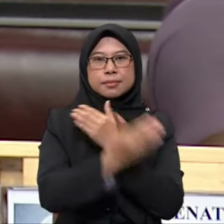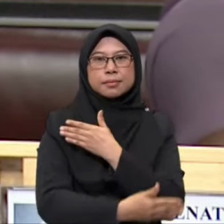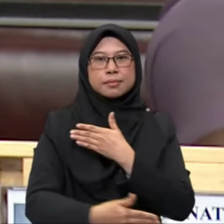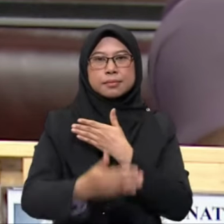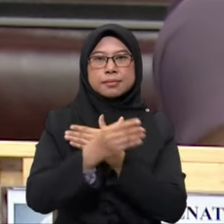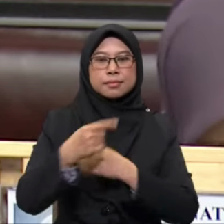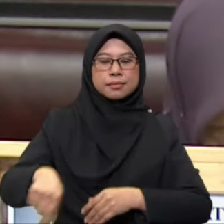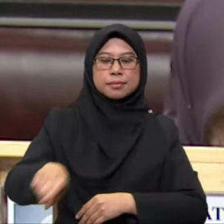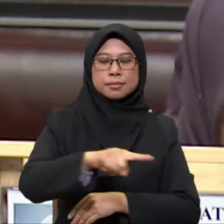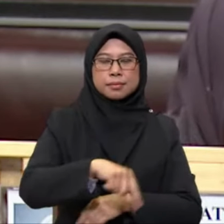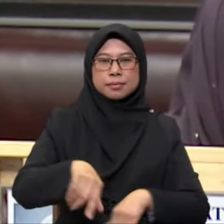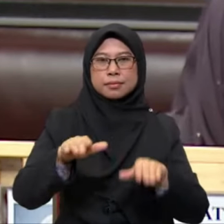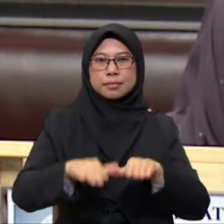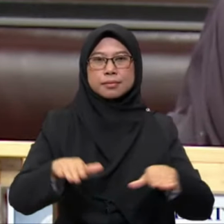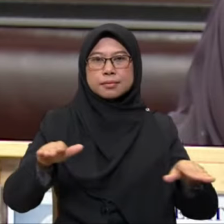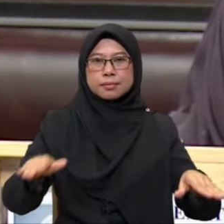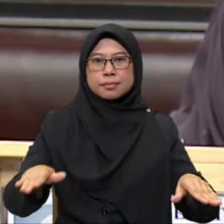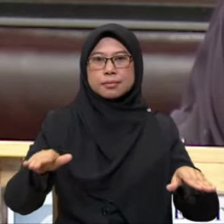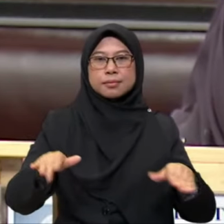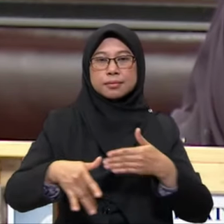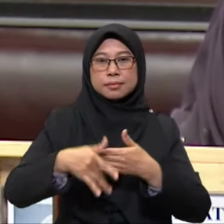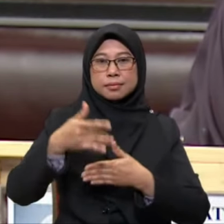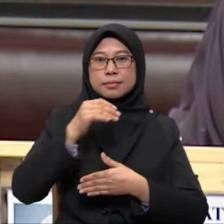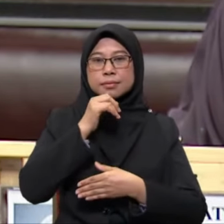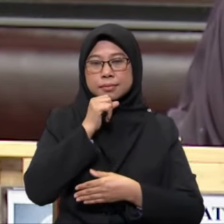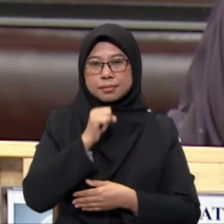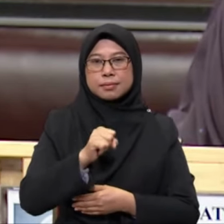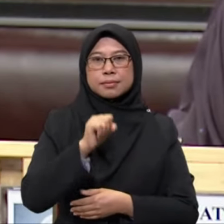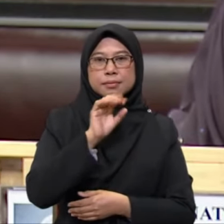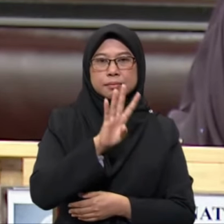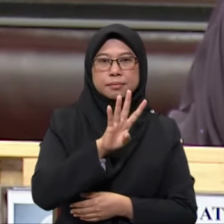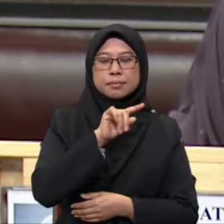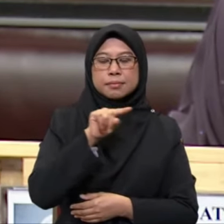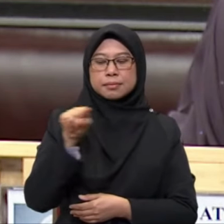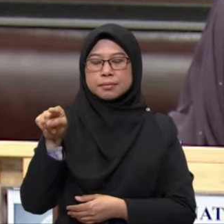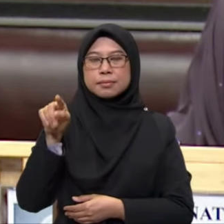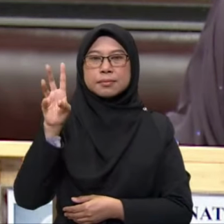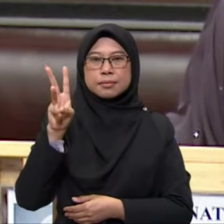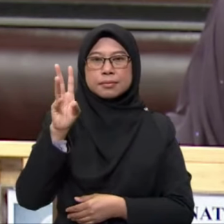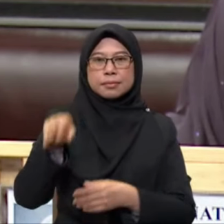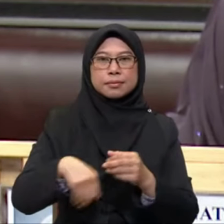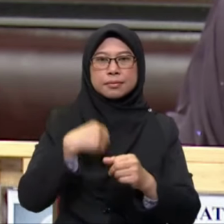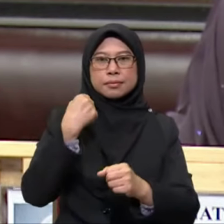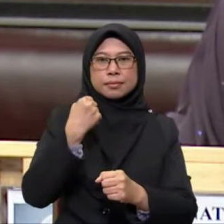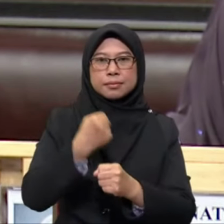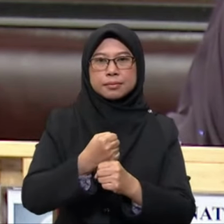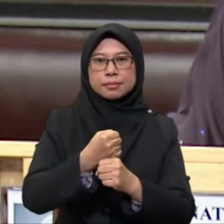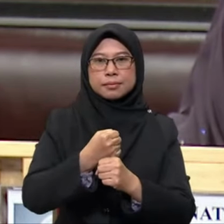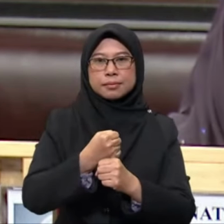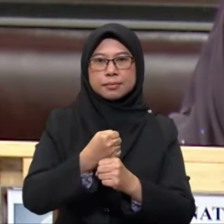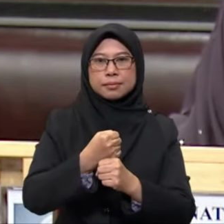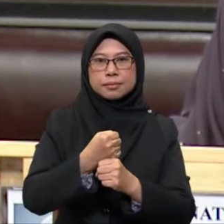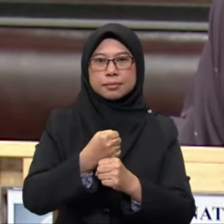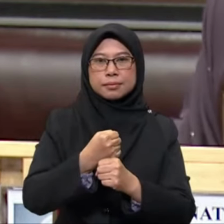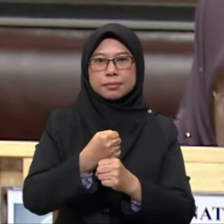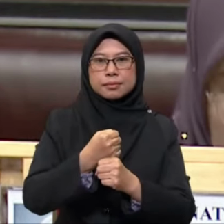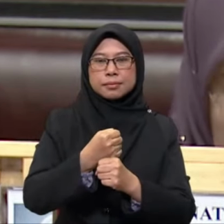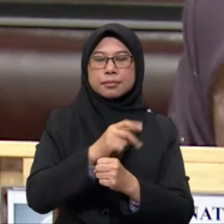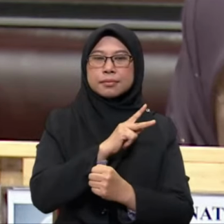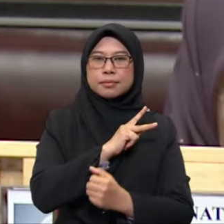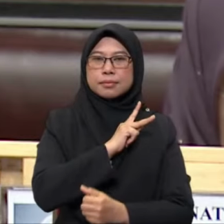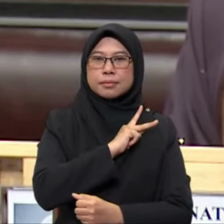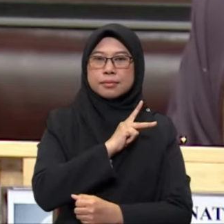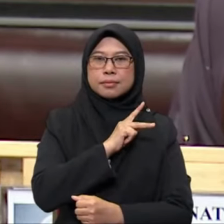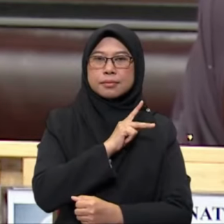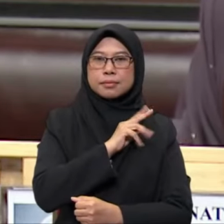dalam kalangan kanak-kanak seawal usia 4 hingga 6 tahun. Kementerian Perpaduan